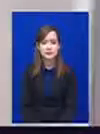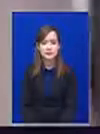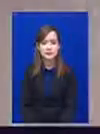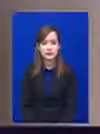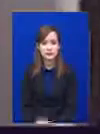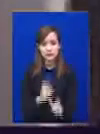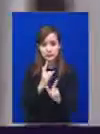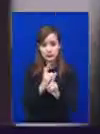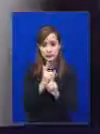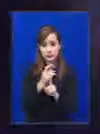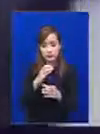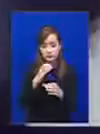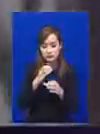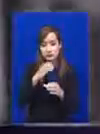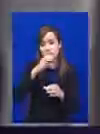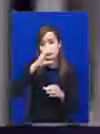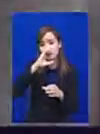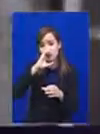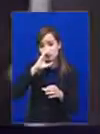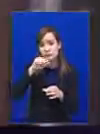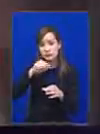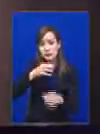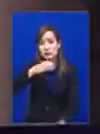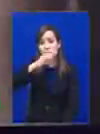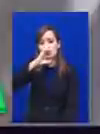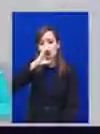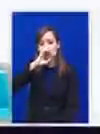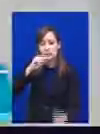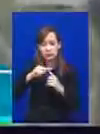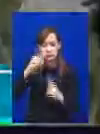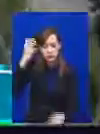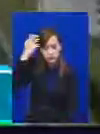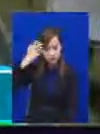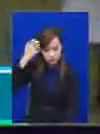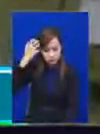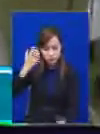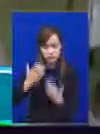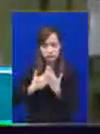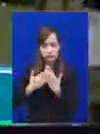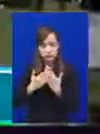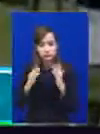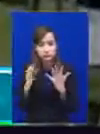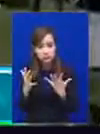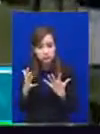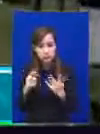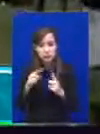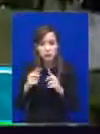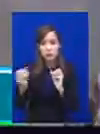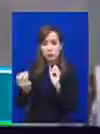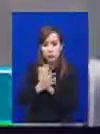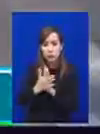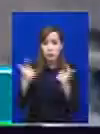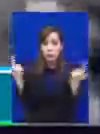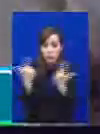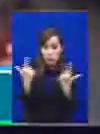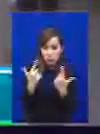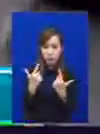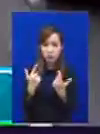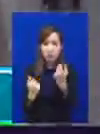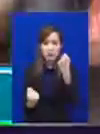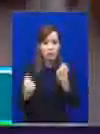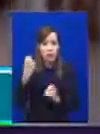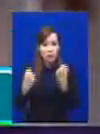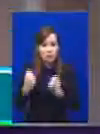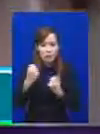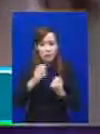ดื่มเครื่องดื่มแอลกอฮอล์ซึ่งส่งผลทำให้ลดการครองสตินำไปสู่การทะเลาะวิวาทก่ออาชญากรรมเมาเหล้าแล้วขับร